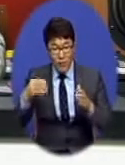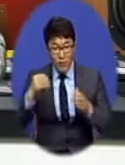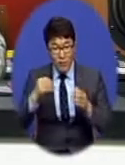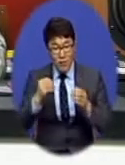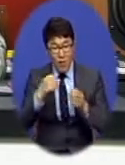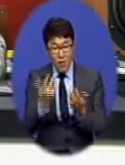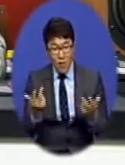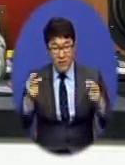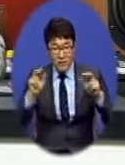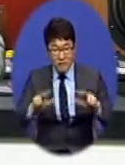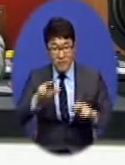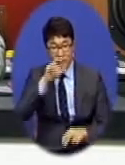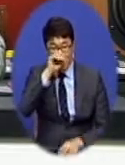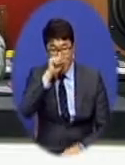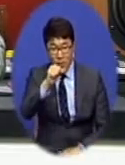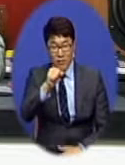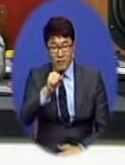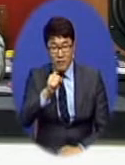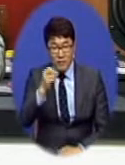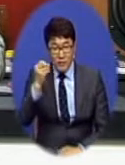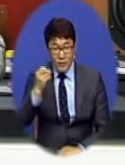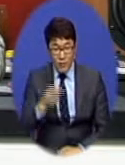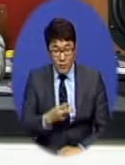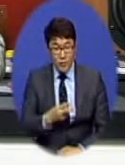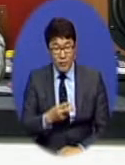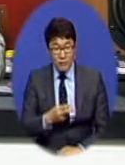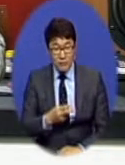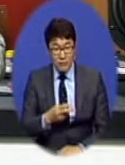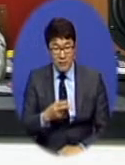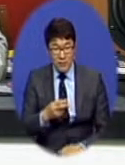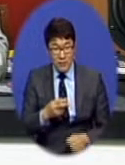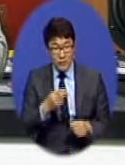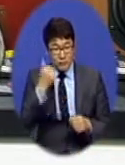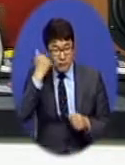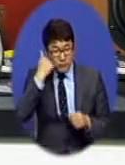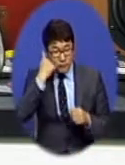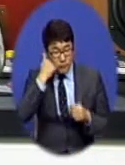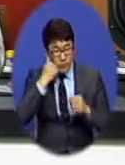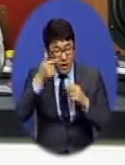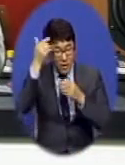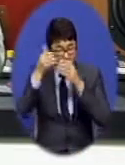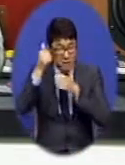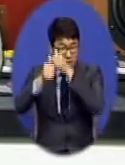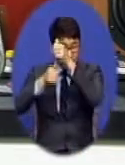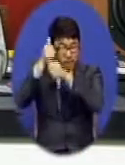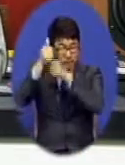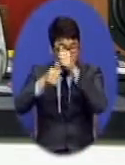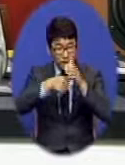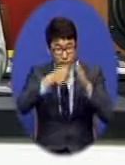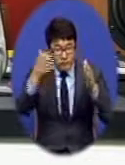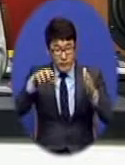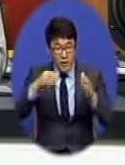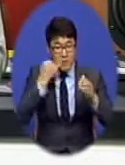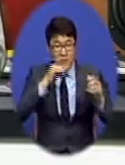도리고원도 뭐 하고. 야, 이러고 선생님도 이런 데도 맞아요. 뭐 하고. 예, 예. 강릉이 좋습니다. 아, 네. 그럼요.